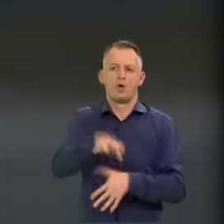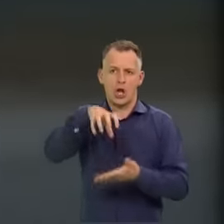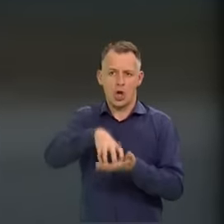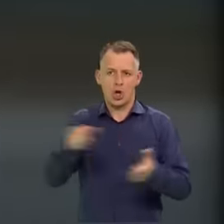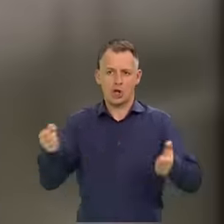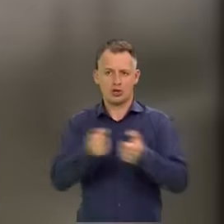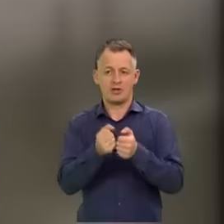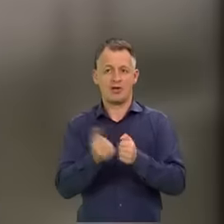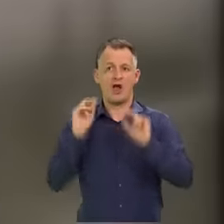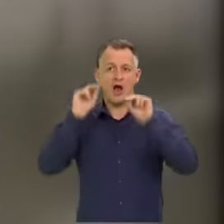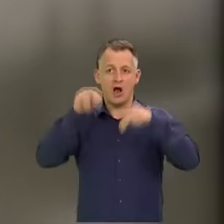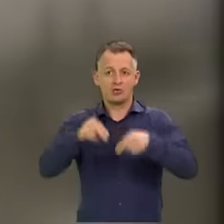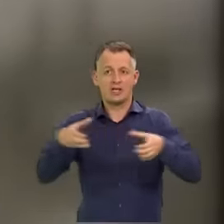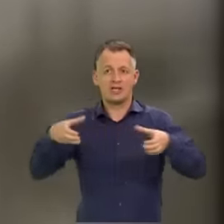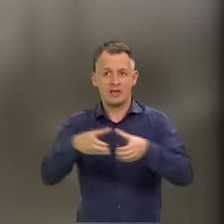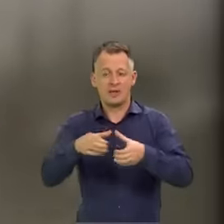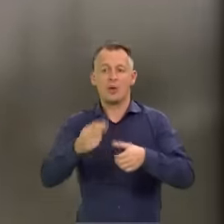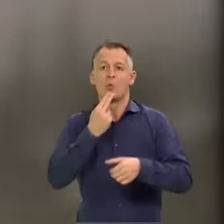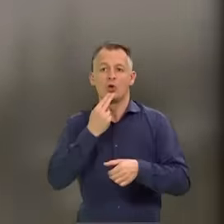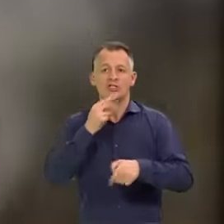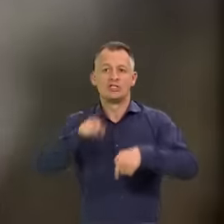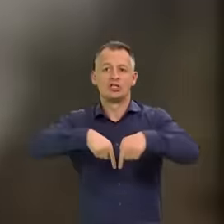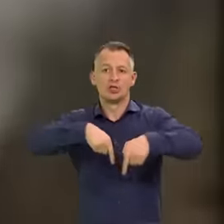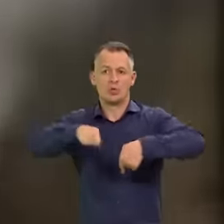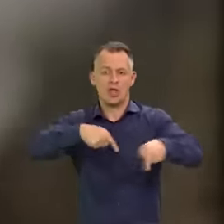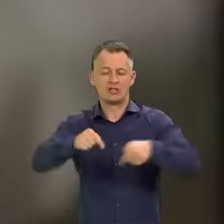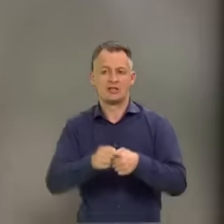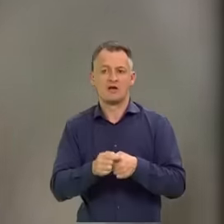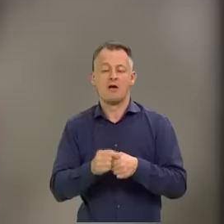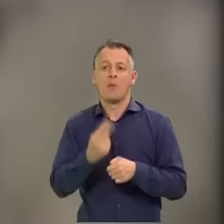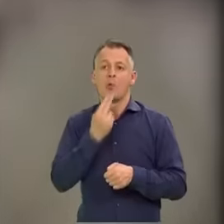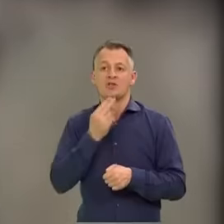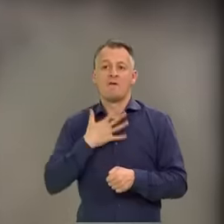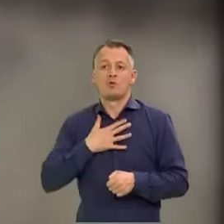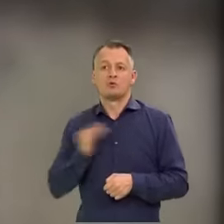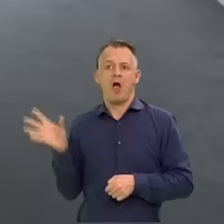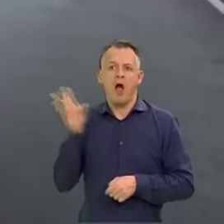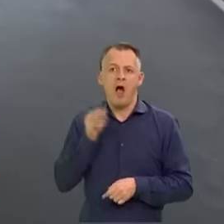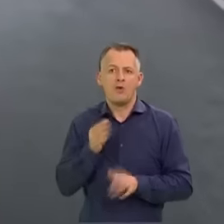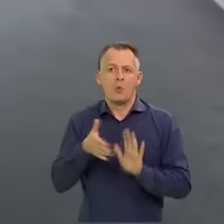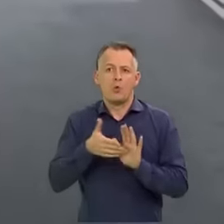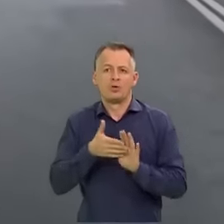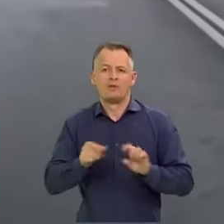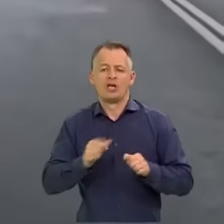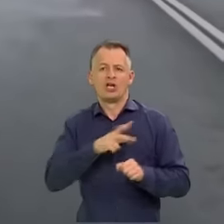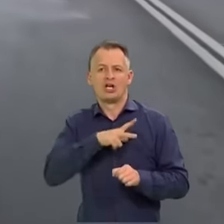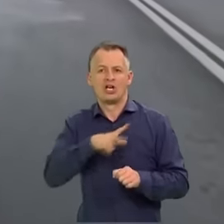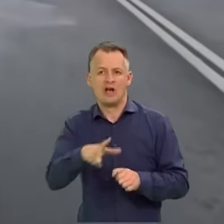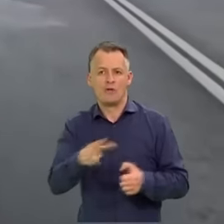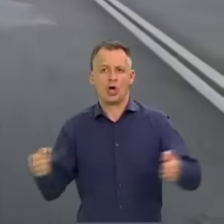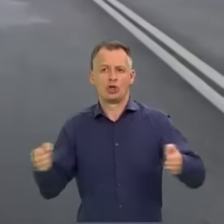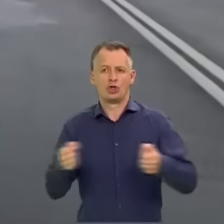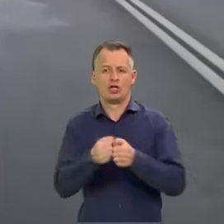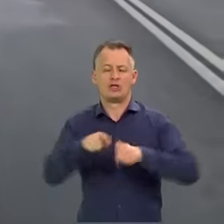ajuns și echipajele serviciului rutier. Polițiștii vor acum să afle cauzele producerii acestui grav accident de circulație.